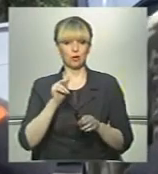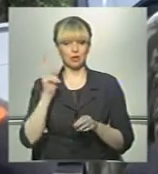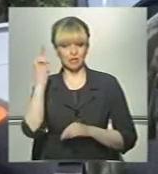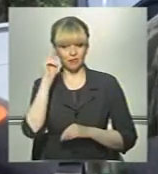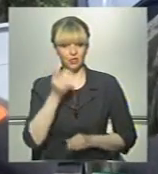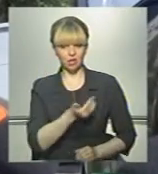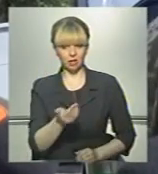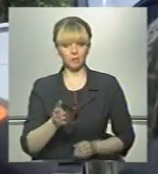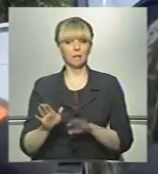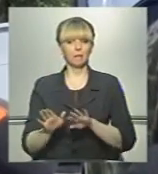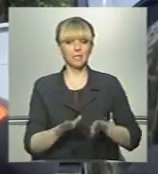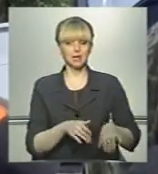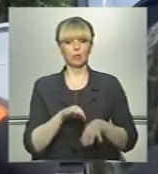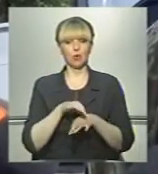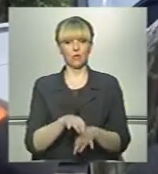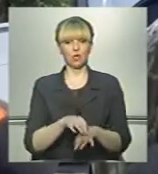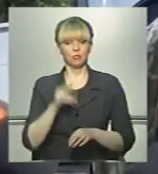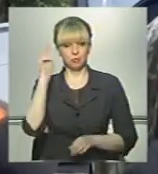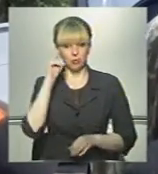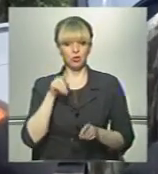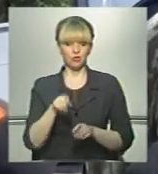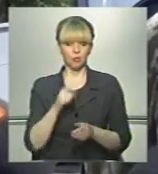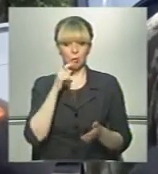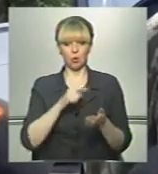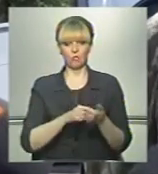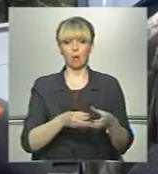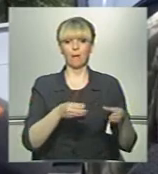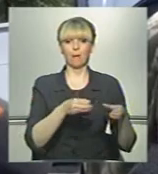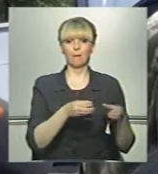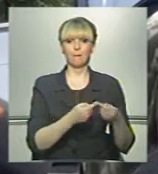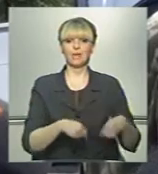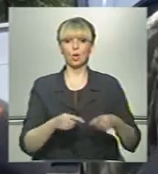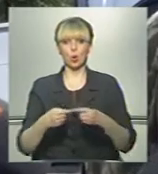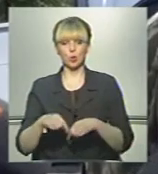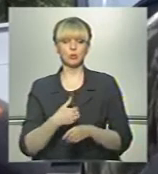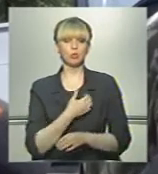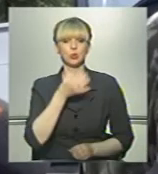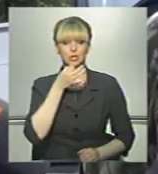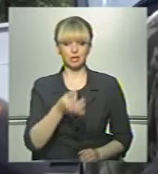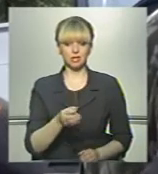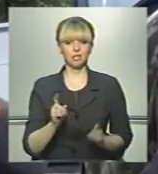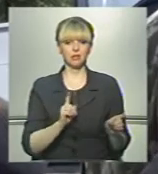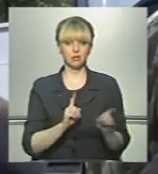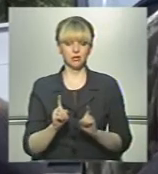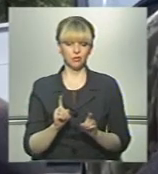їх, після чого, після проведення учебки, вони побудуть в підрозділи. Зразу також хочу сказати, що